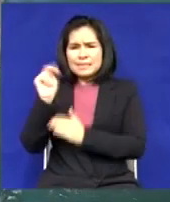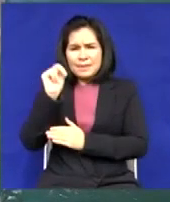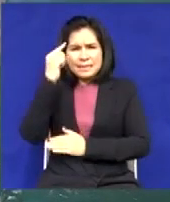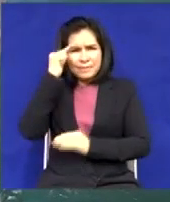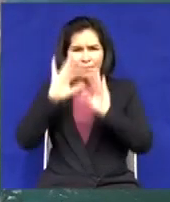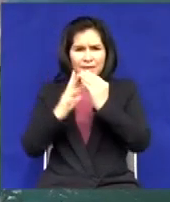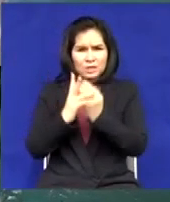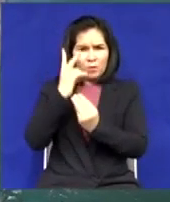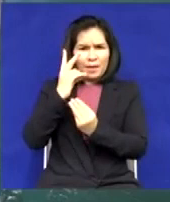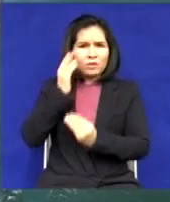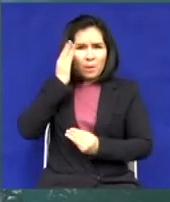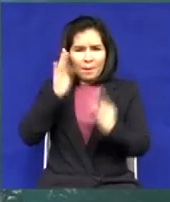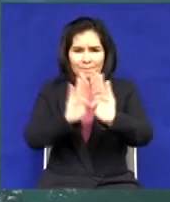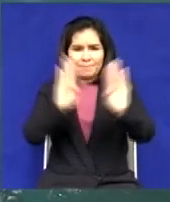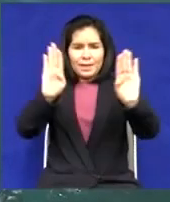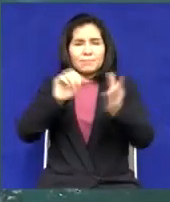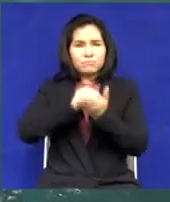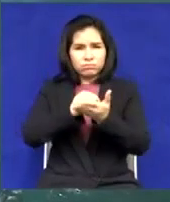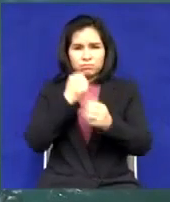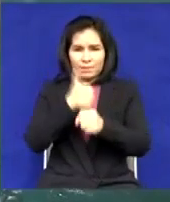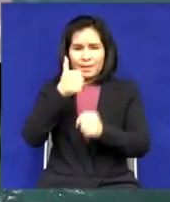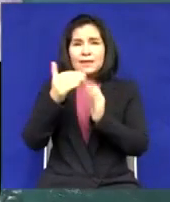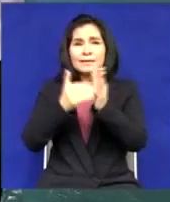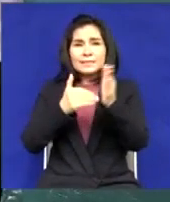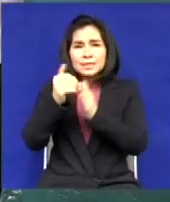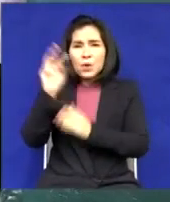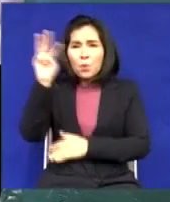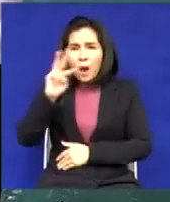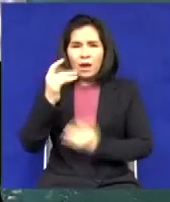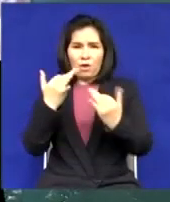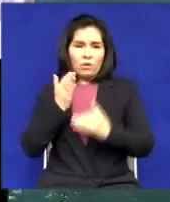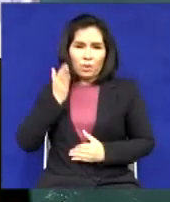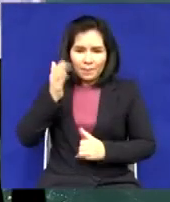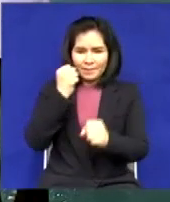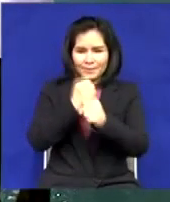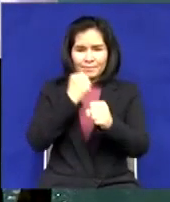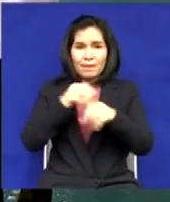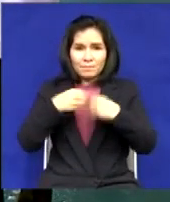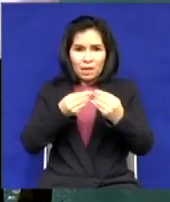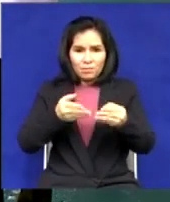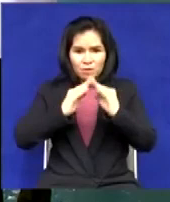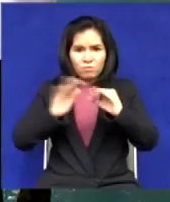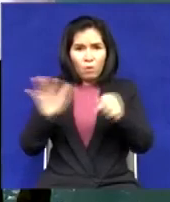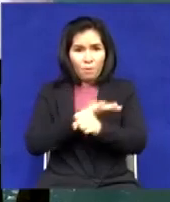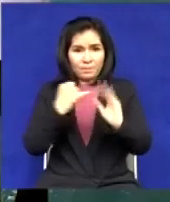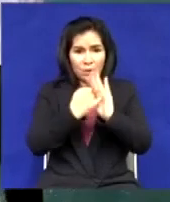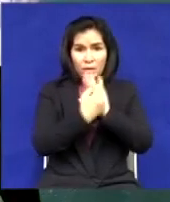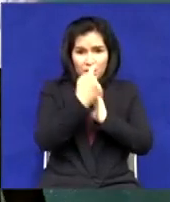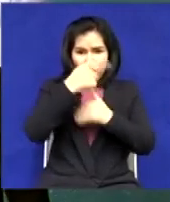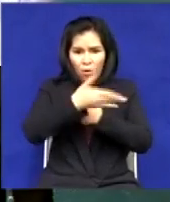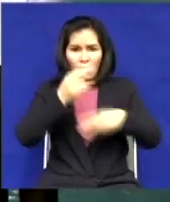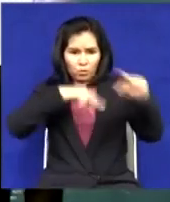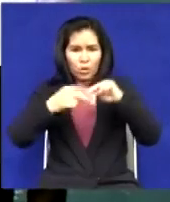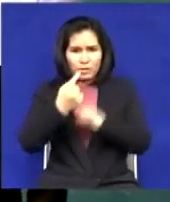าห์จะเป็นอันที่เปิดได้แล้วก็ส่วนสีโล่งๆนั้นเดี๋ยวก็จะดำเนินการต่อไปให้ครบอย่างน้อย1จังหวัดมี1ห้องปฏิบัติการ